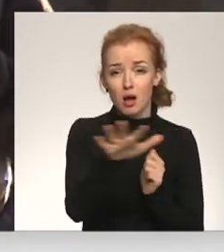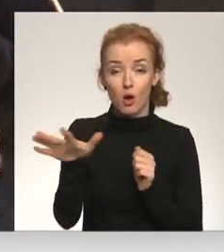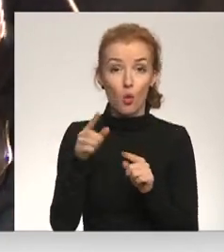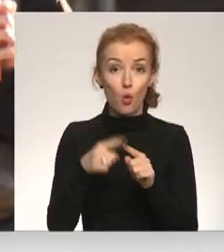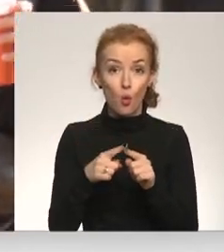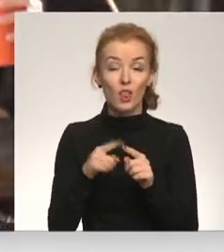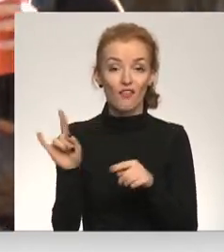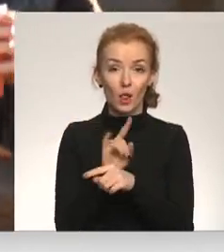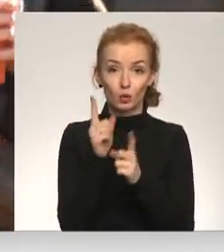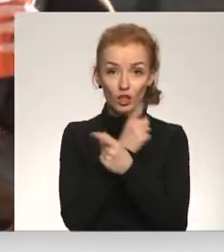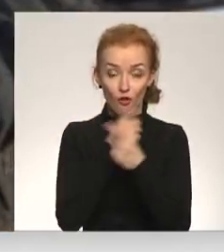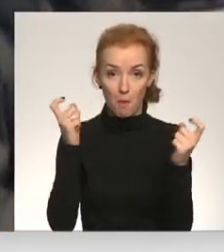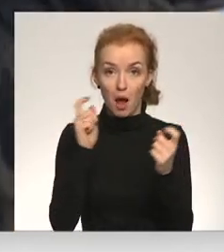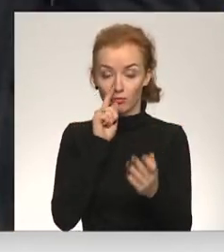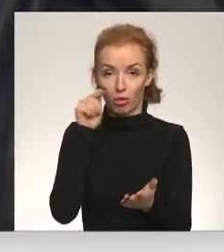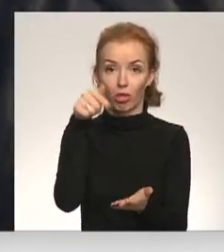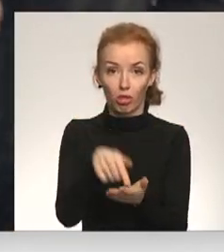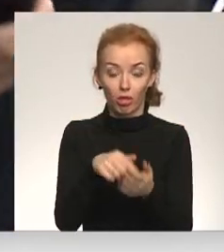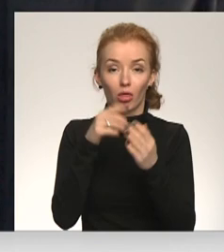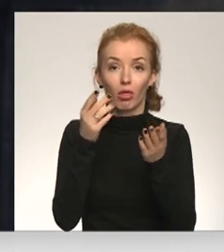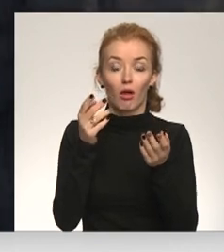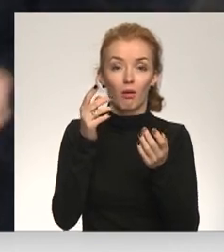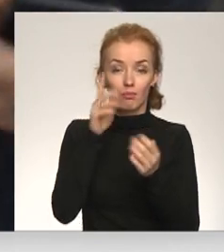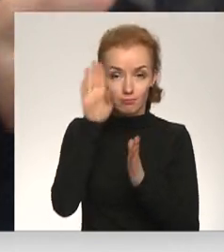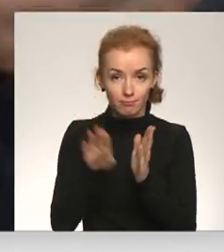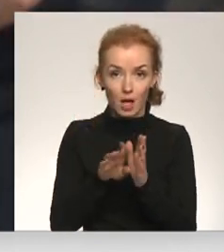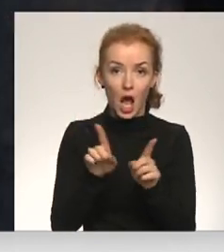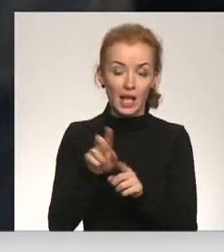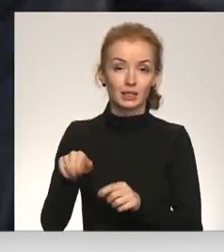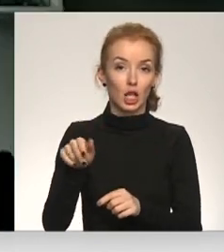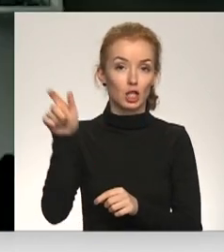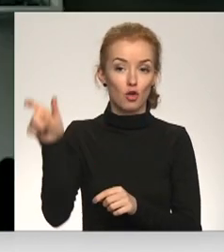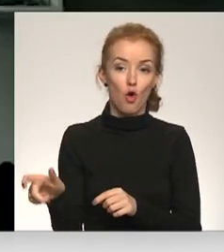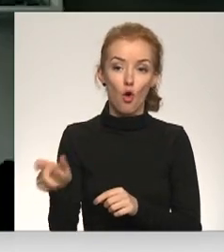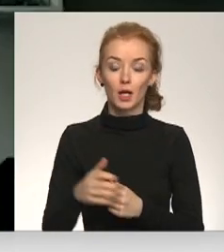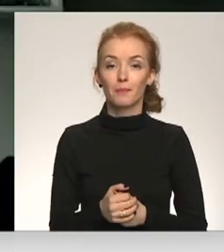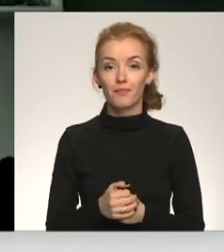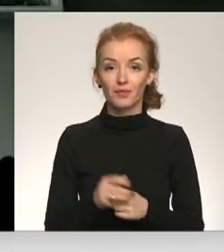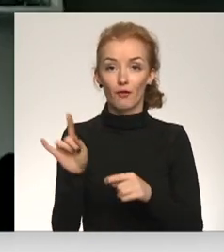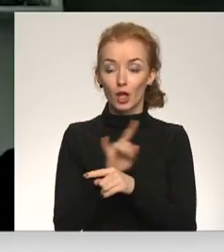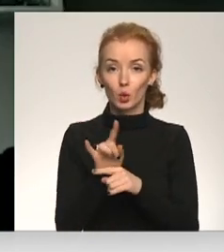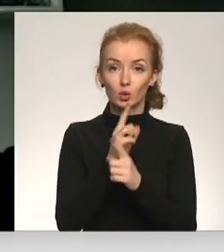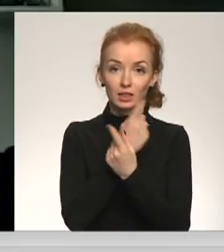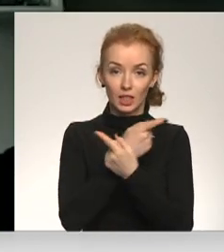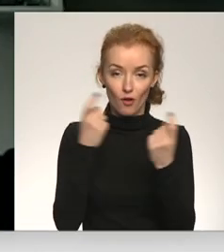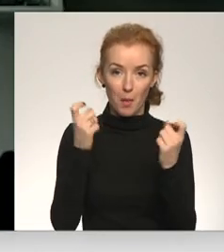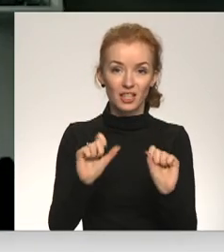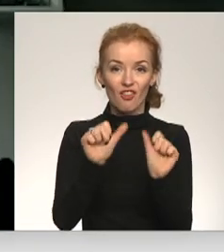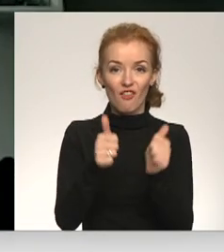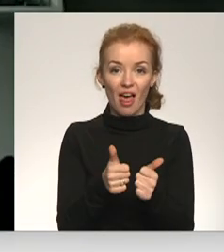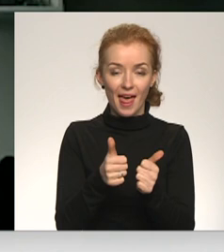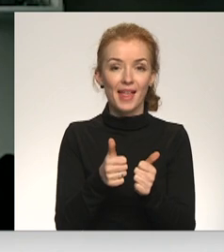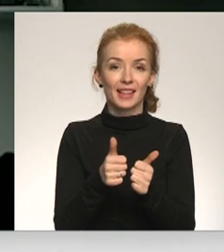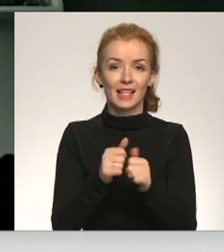Un dezinformācijas lamatās nekrīt tikai seniori, stāsta mediju politikas eksperte. Dezinformācijas veidi